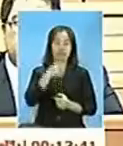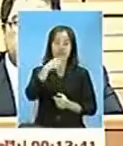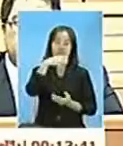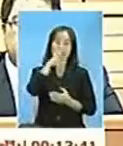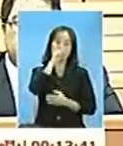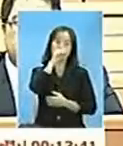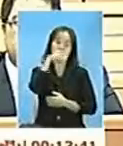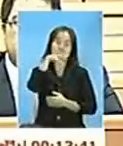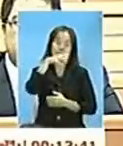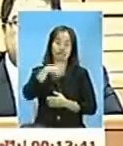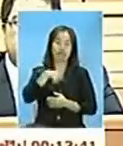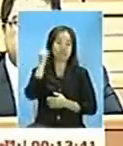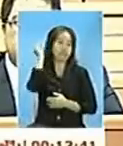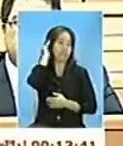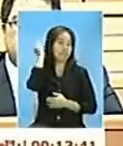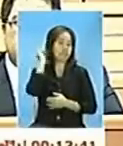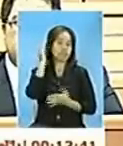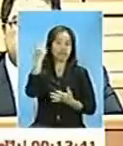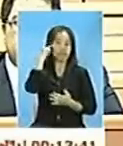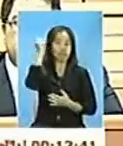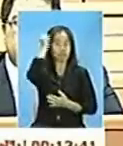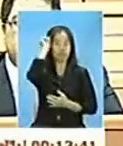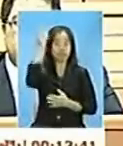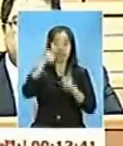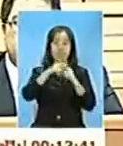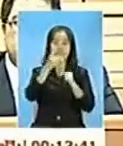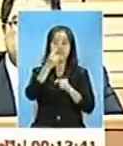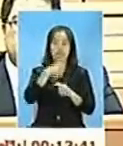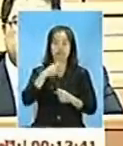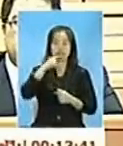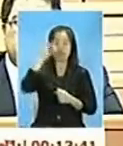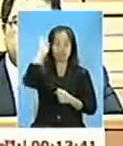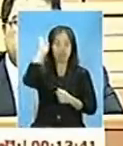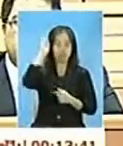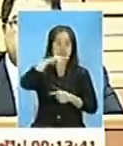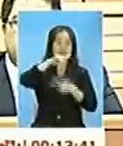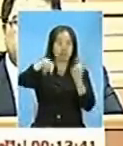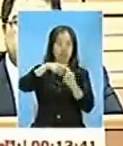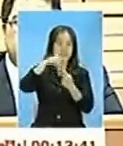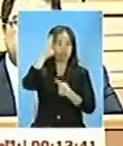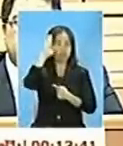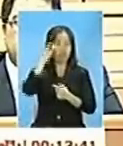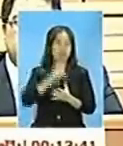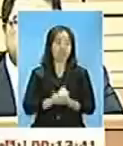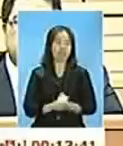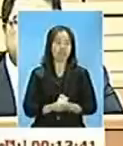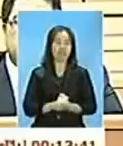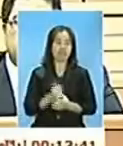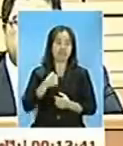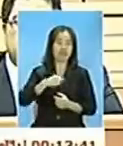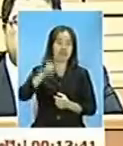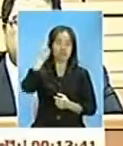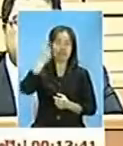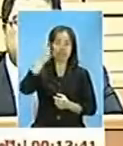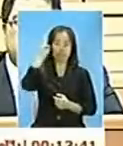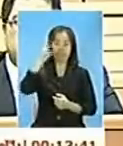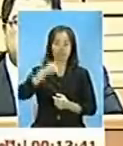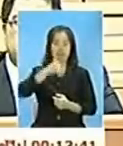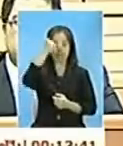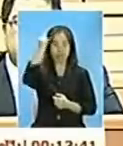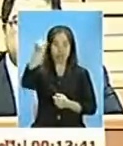บ้าผมฟังไม่รู้เรื่องว่าท่านพูดเรื่องอะไรเดี๋ยวสาบานเดี๋ยวพูดปุ๊บเดี๋ยวสาบานต้องไปวัดพระแก้ว